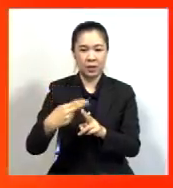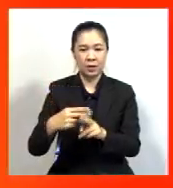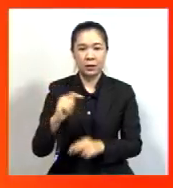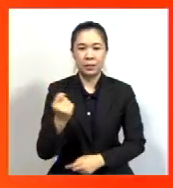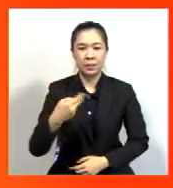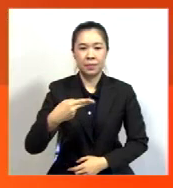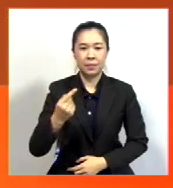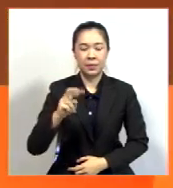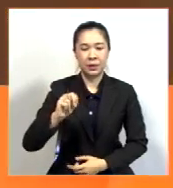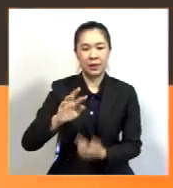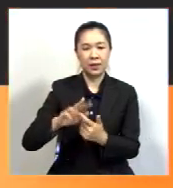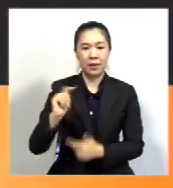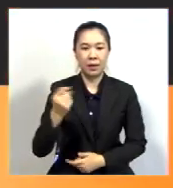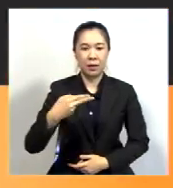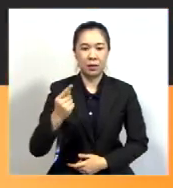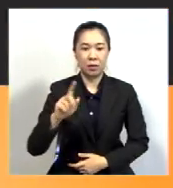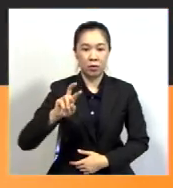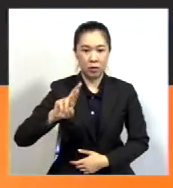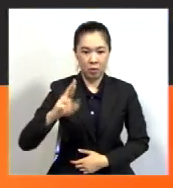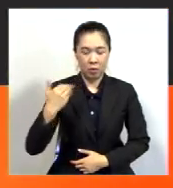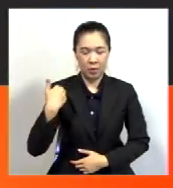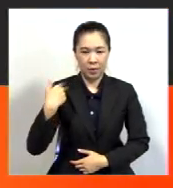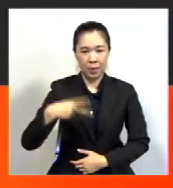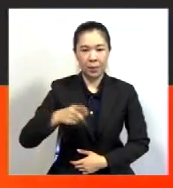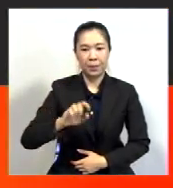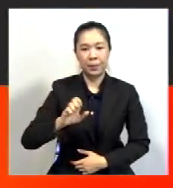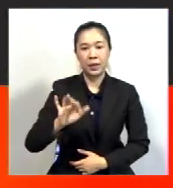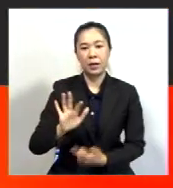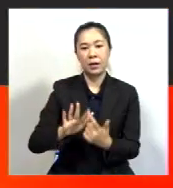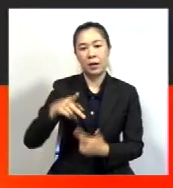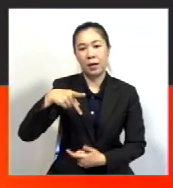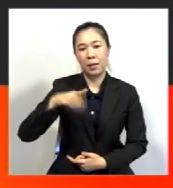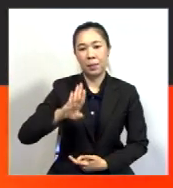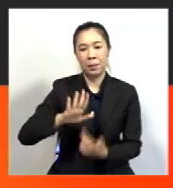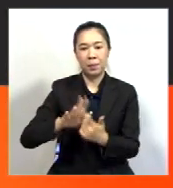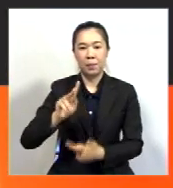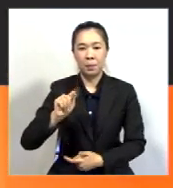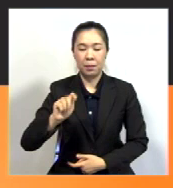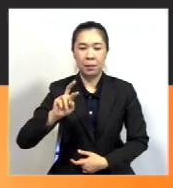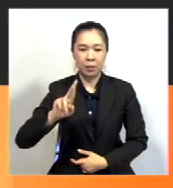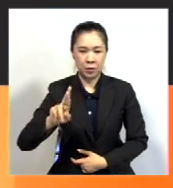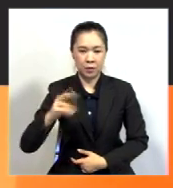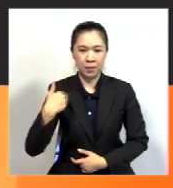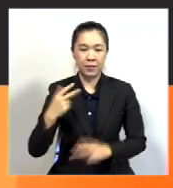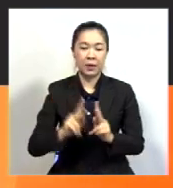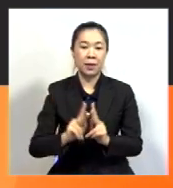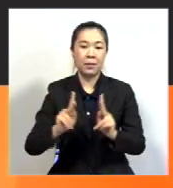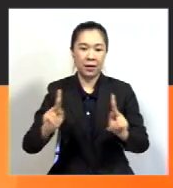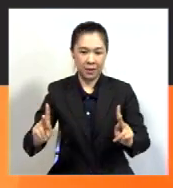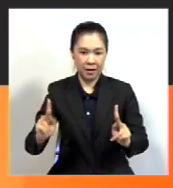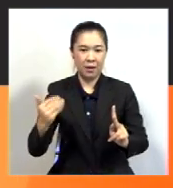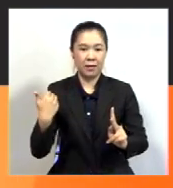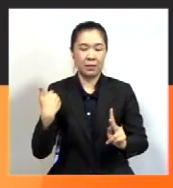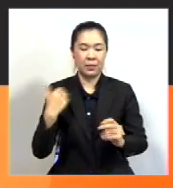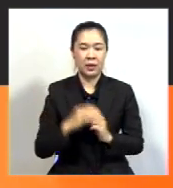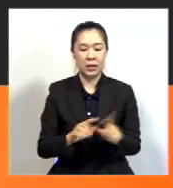รืองกิจหัวหน้าพรรคอนาคตใหม่นายปิยบุตรแสงกนกกุลเลขาธิการพรรคอนาคตใหม่และกรรมการบริหารพรรคอนาคตใหม่จำเลย